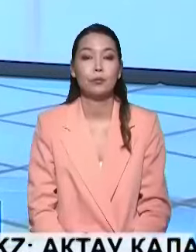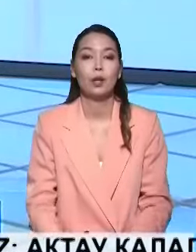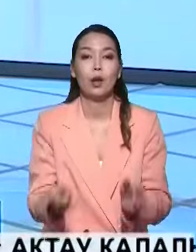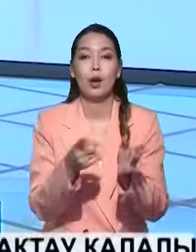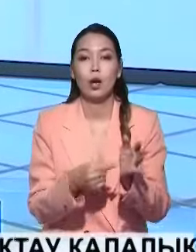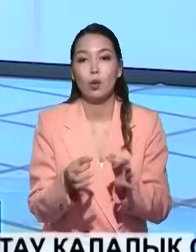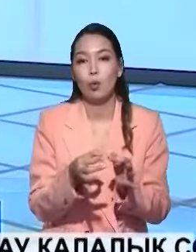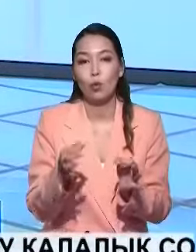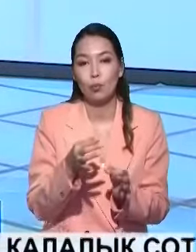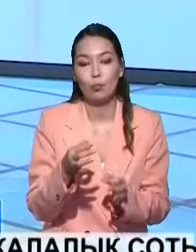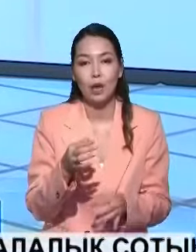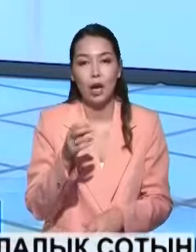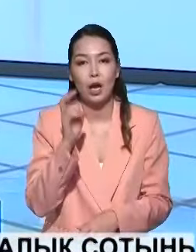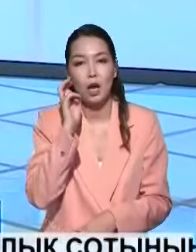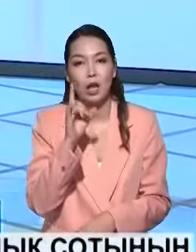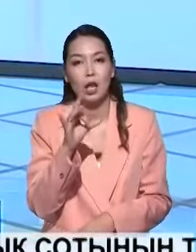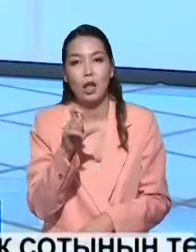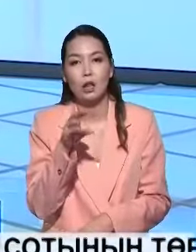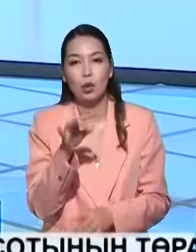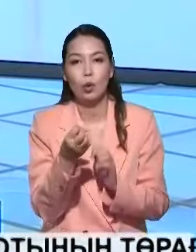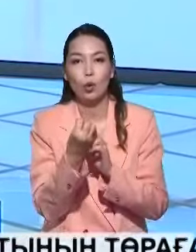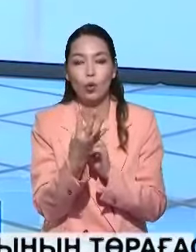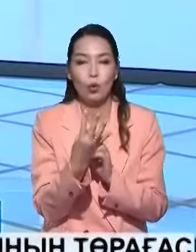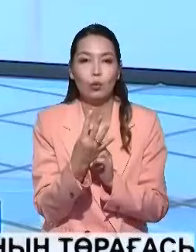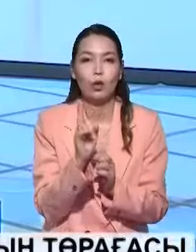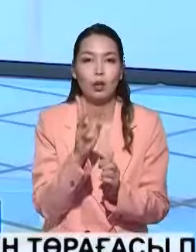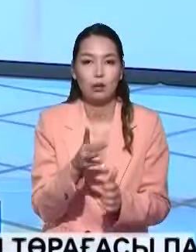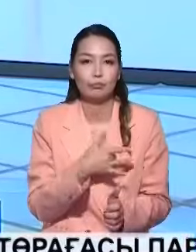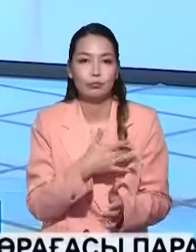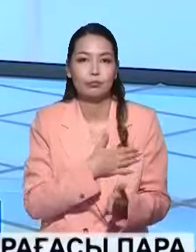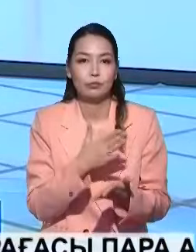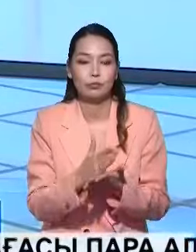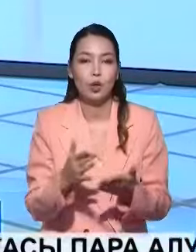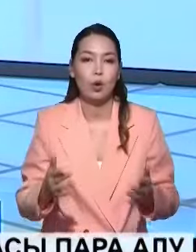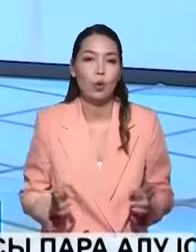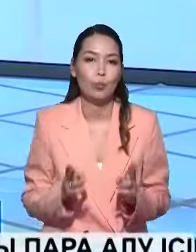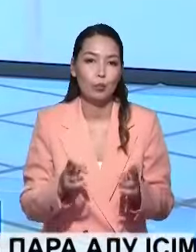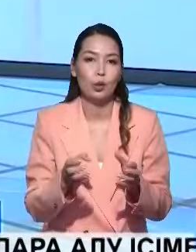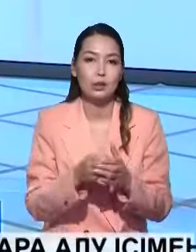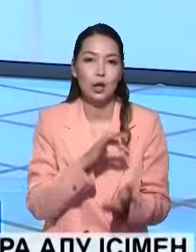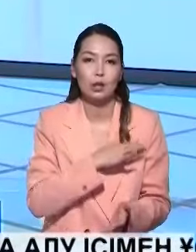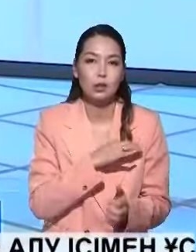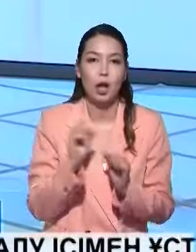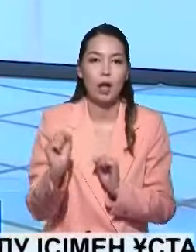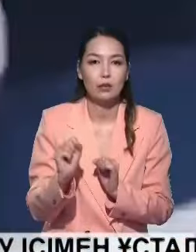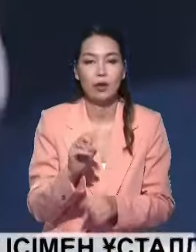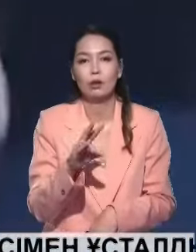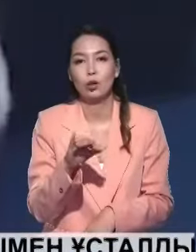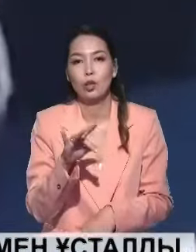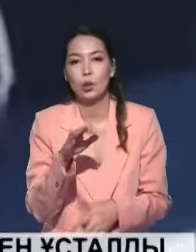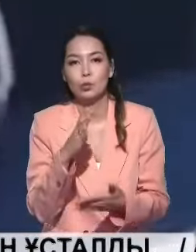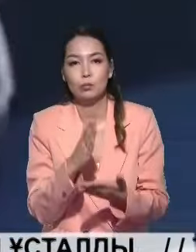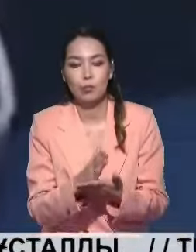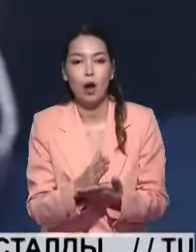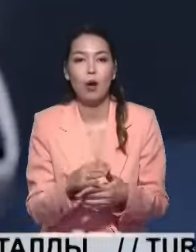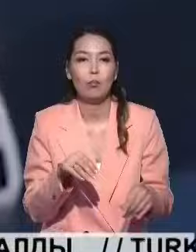Қарағанды облысында қара риэлторлар 14 пәтерді иемденген. Қылмыстық топ құрамында заңгерлер, адвокаттар мен нотариус бар. Алаяқтарды